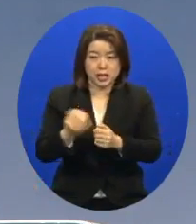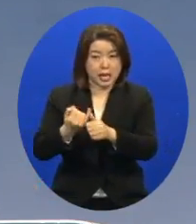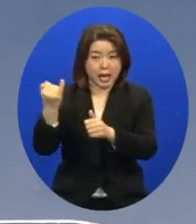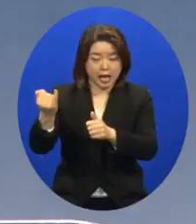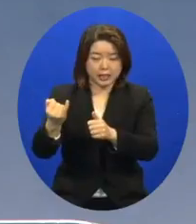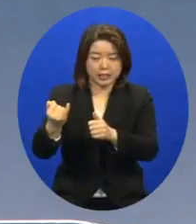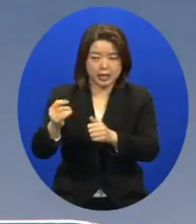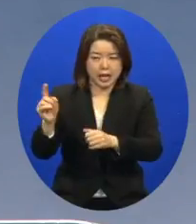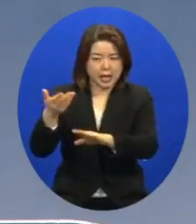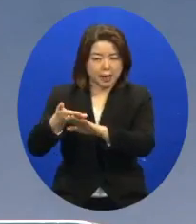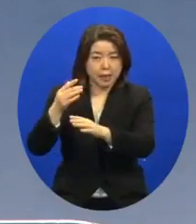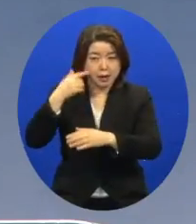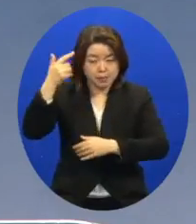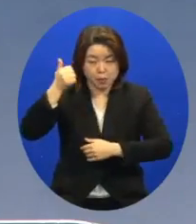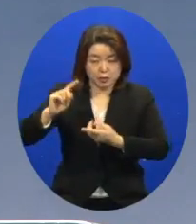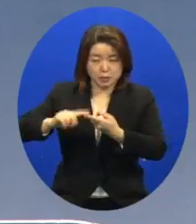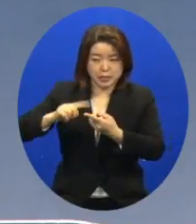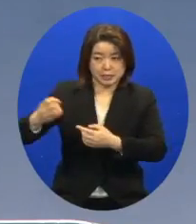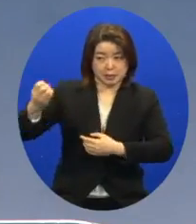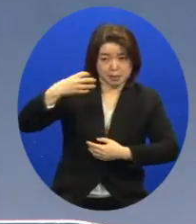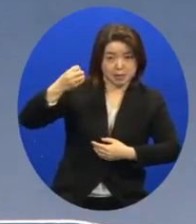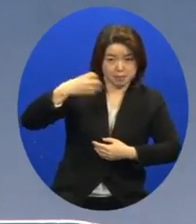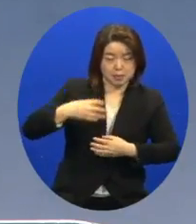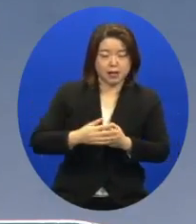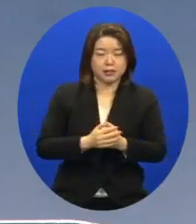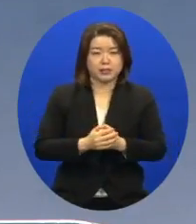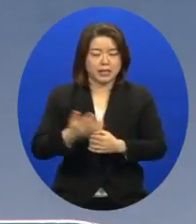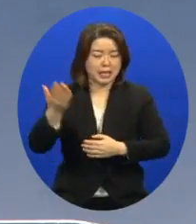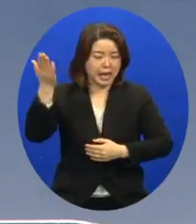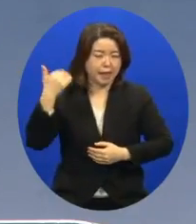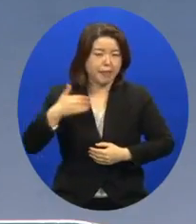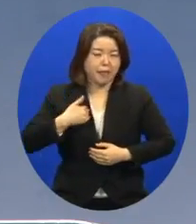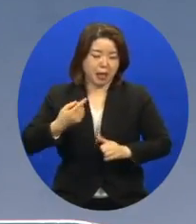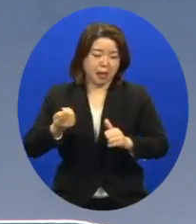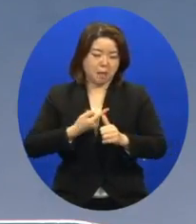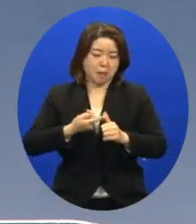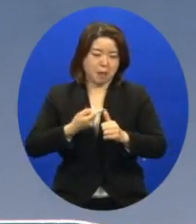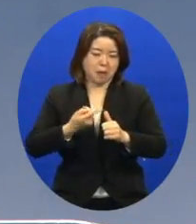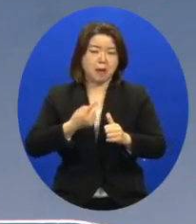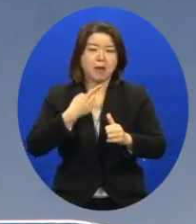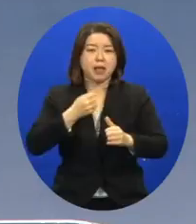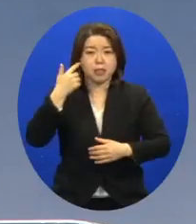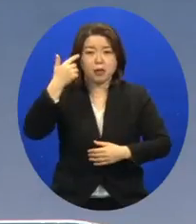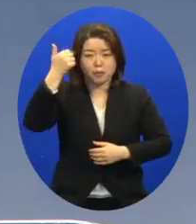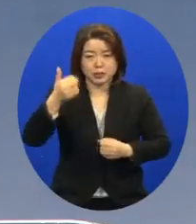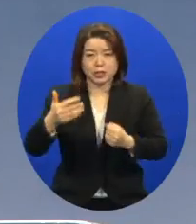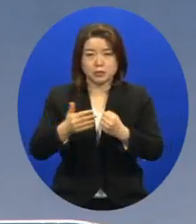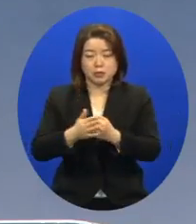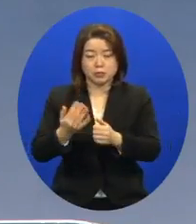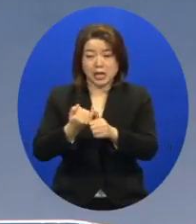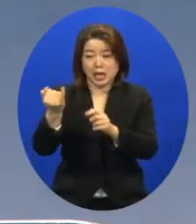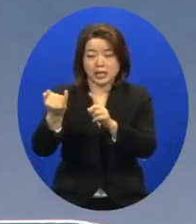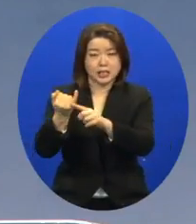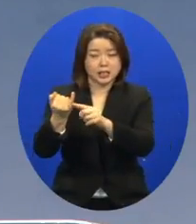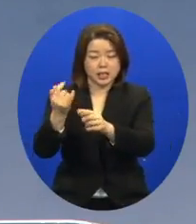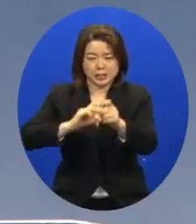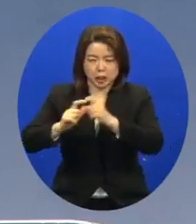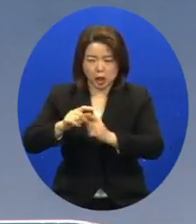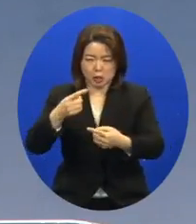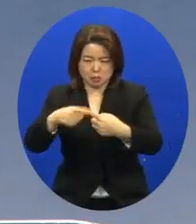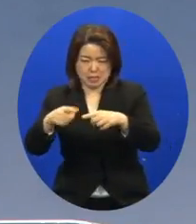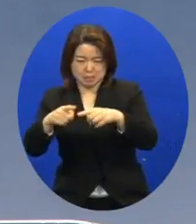하였습니다 그 목사님은 언젠가 저에게 모욕을 주었던 분이라 아내가 더 비판적으로 말하는 것 같았습니다 그래서